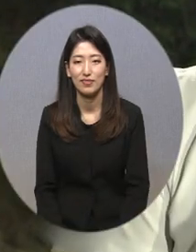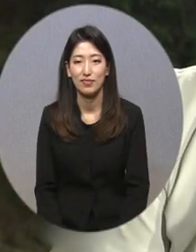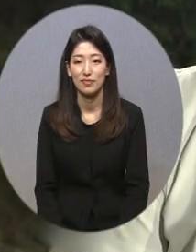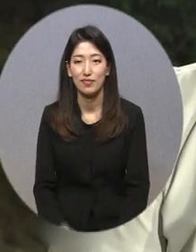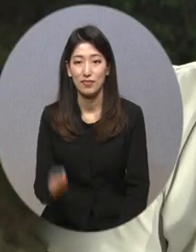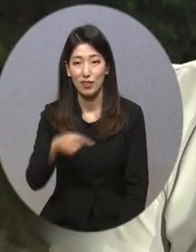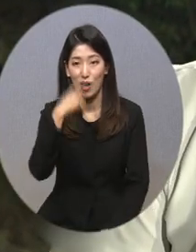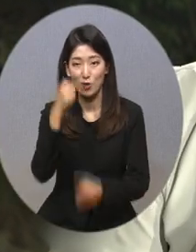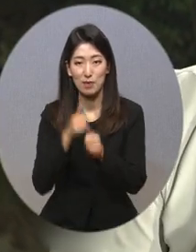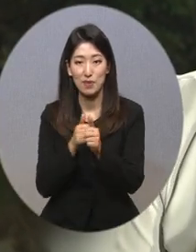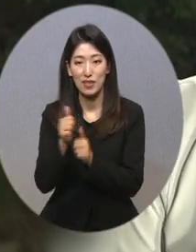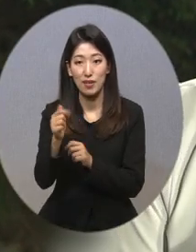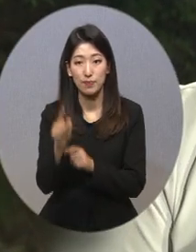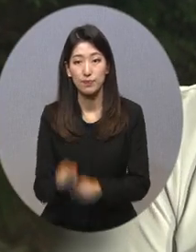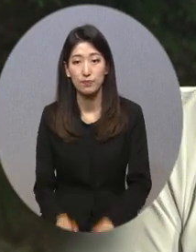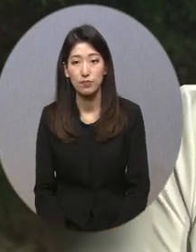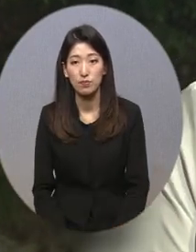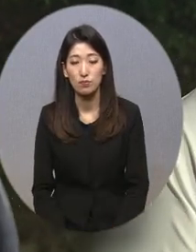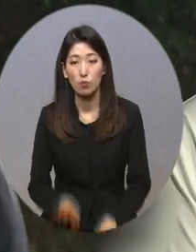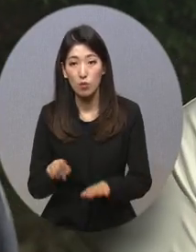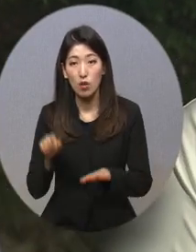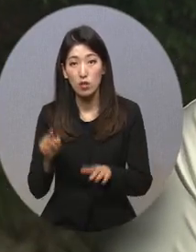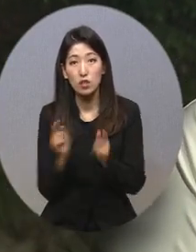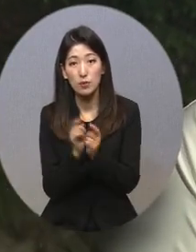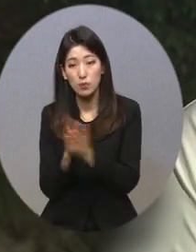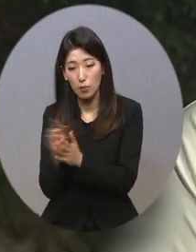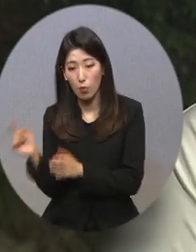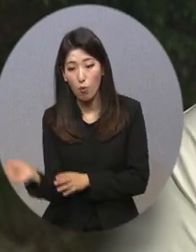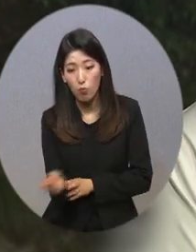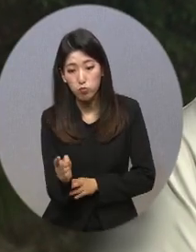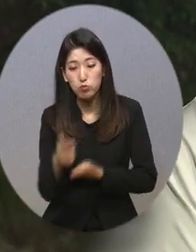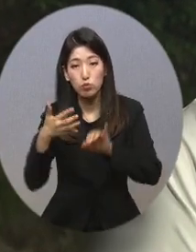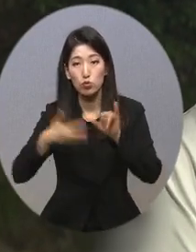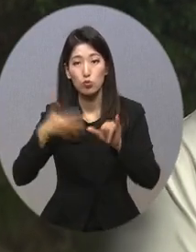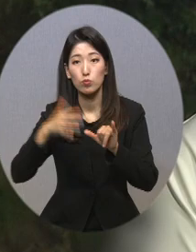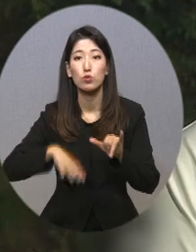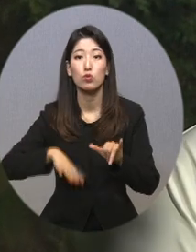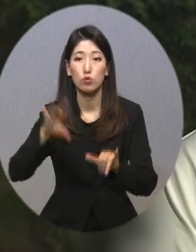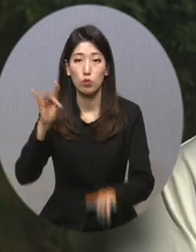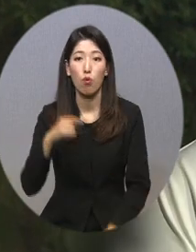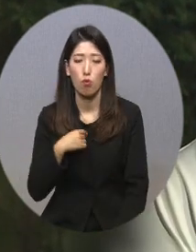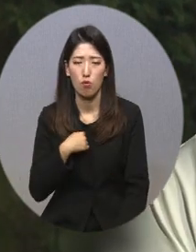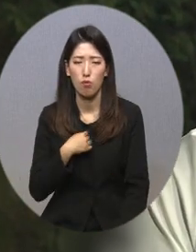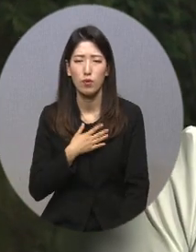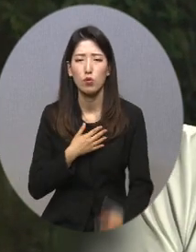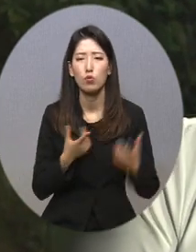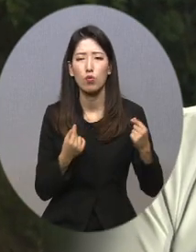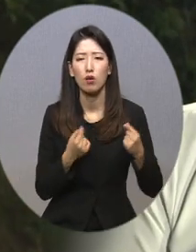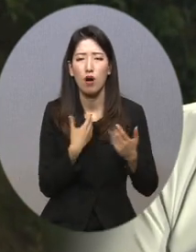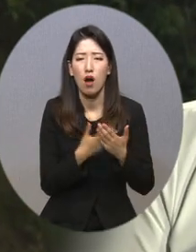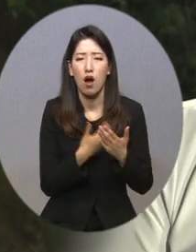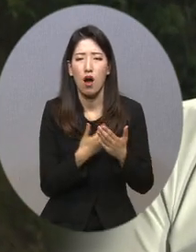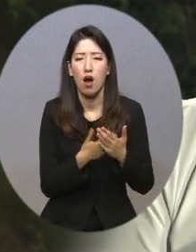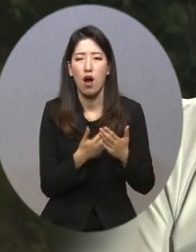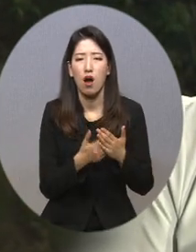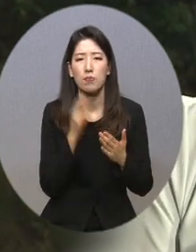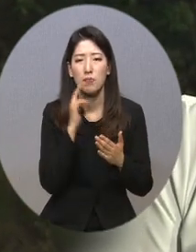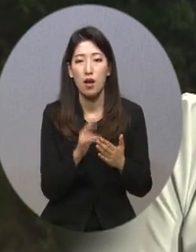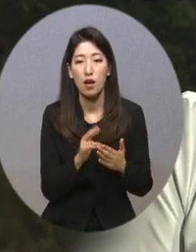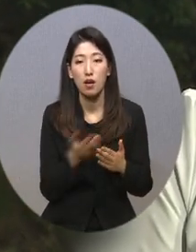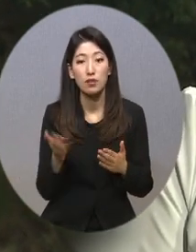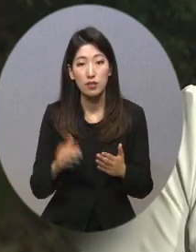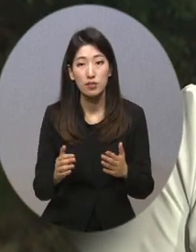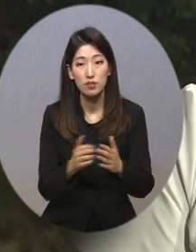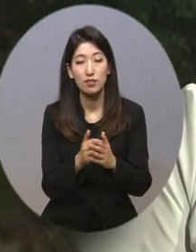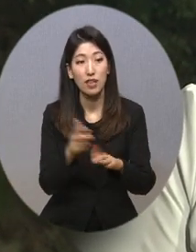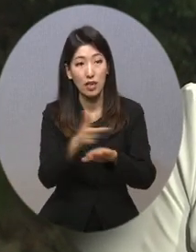진짜 와, 이렇게 필드에서 유튜브 촬영하는 건 진짜 처음인데 처음에 저도 영원이랑 똑같이 엄청 떨렸어요. 근데 뭐